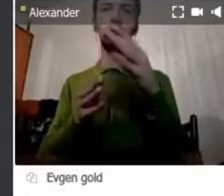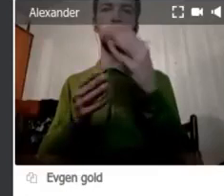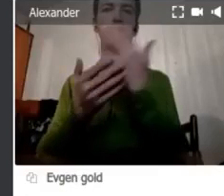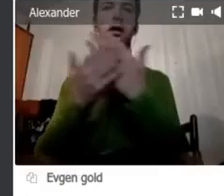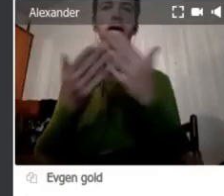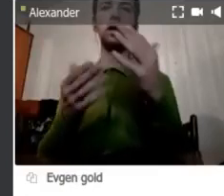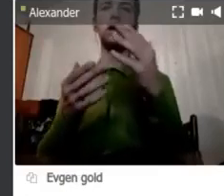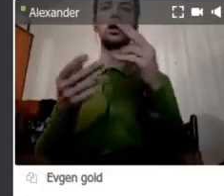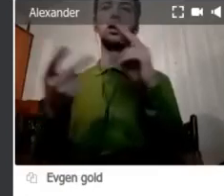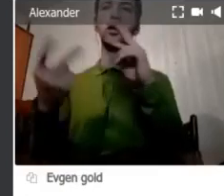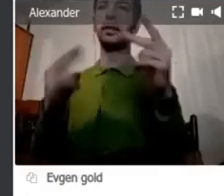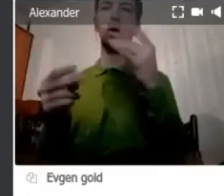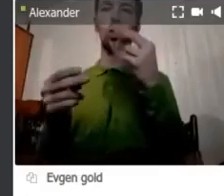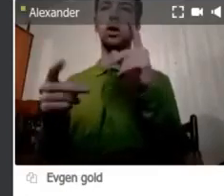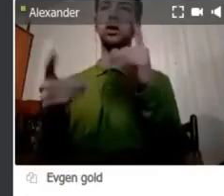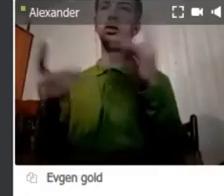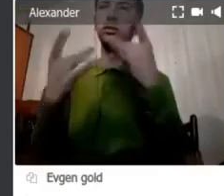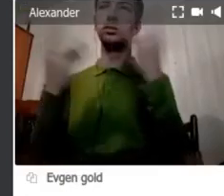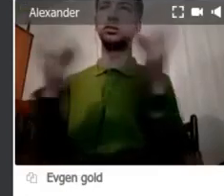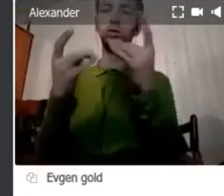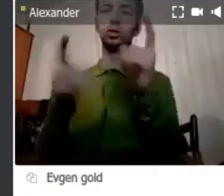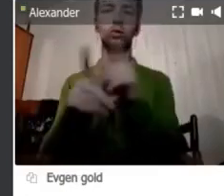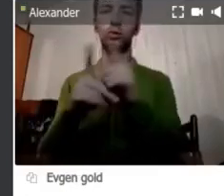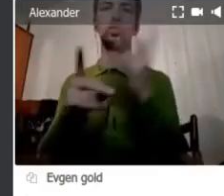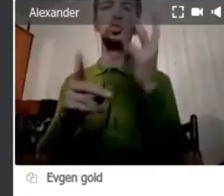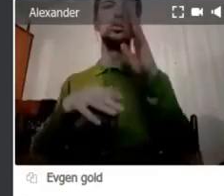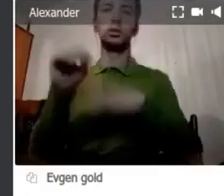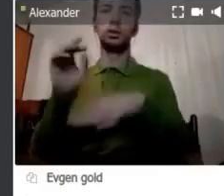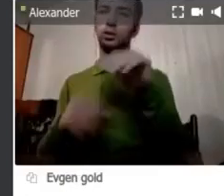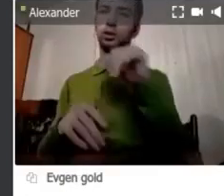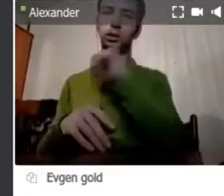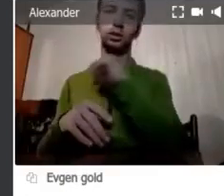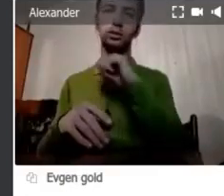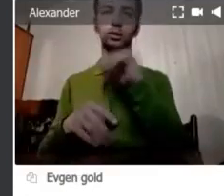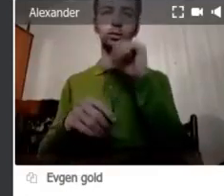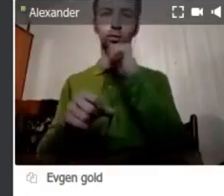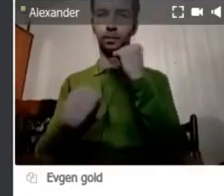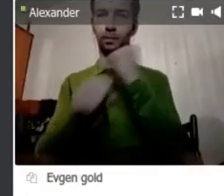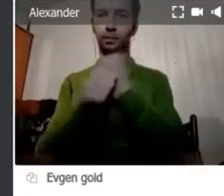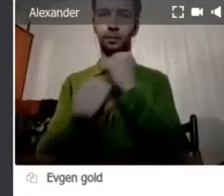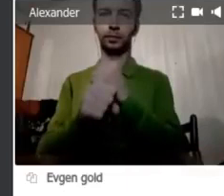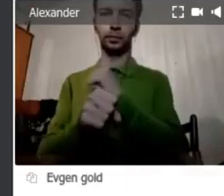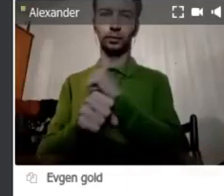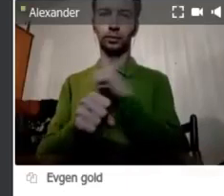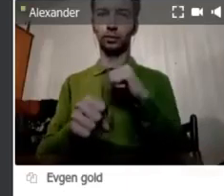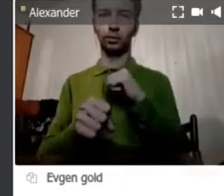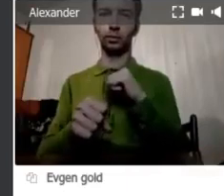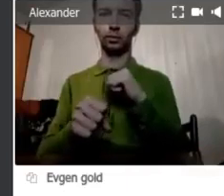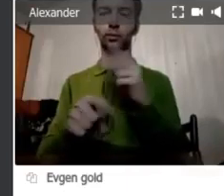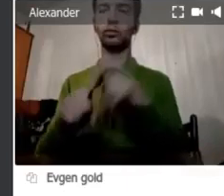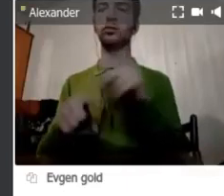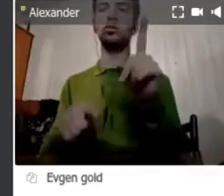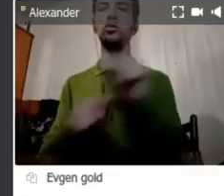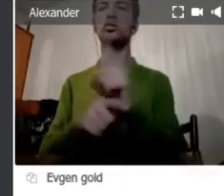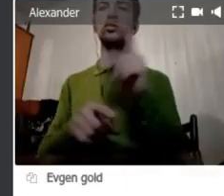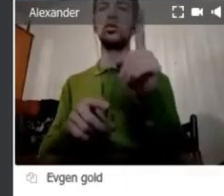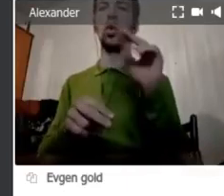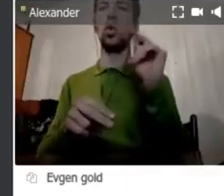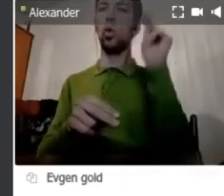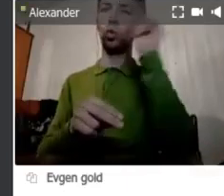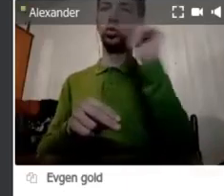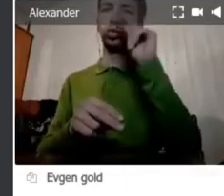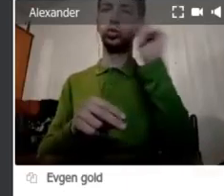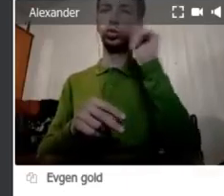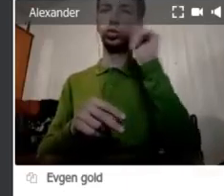два коротких видео, 15 минут. С чего начать, как это правильно делать? Два видео по 15 минут, там все